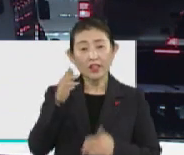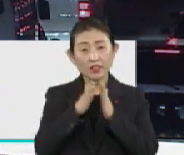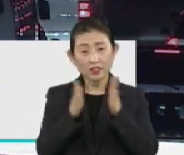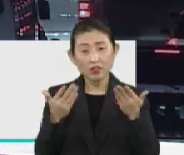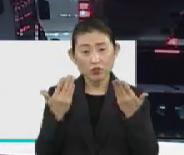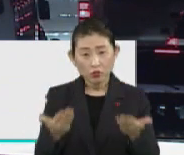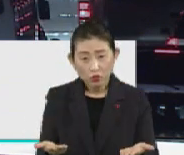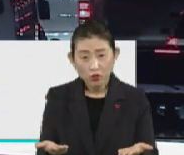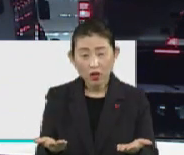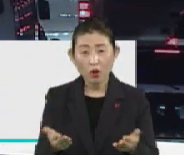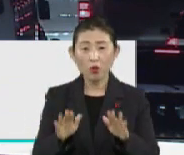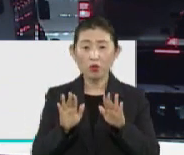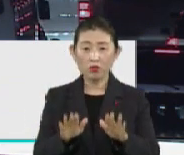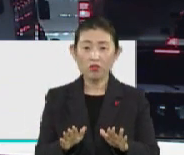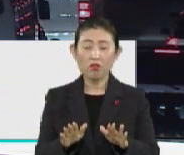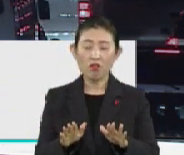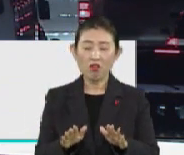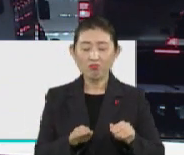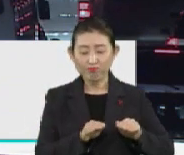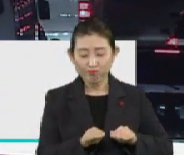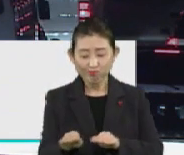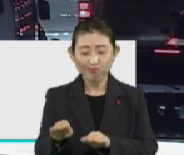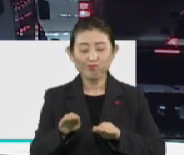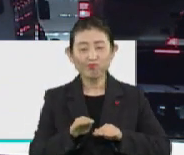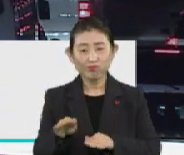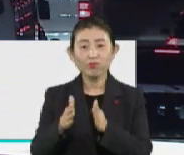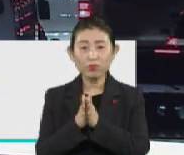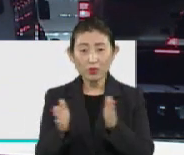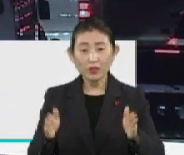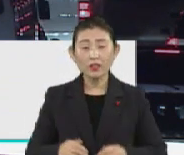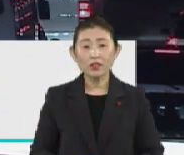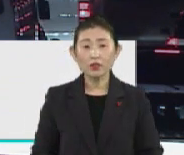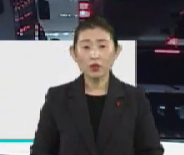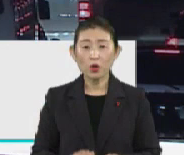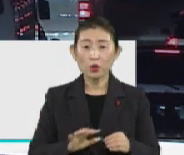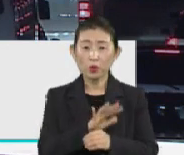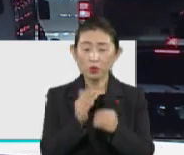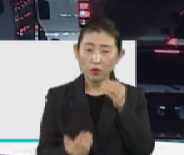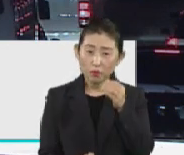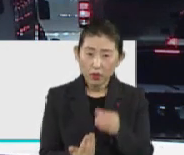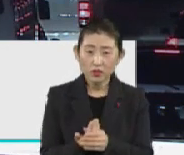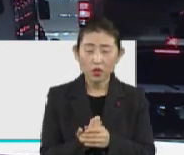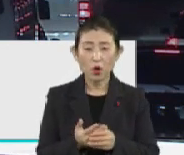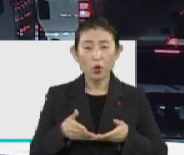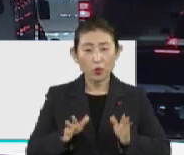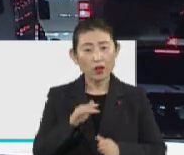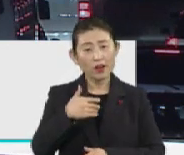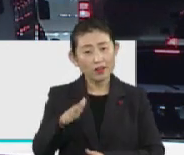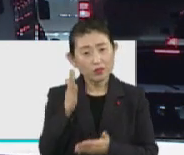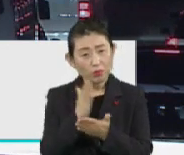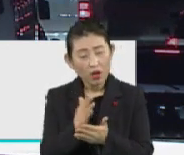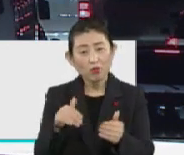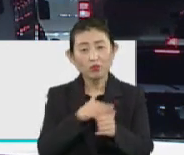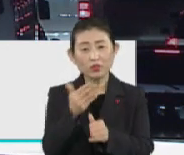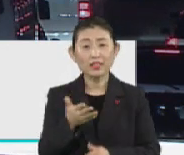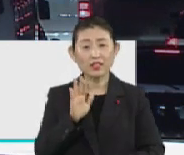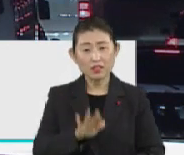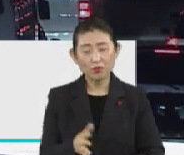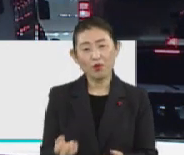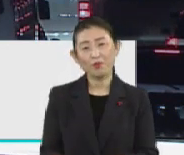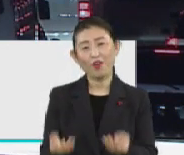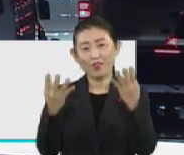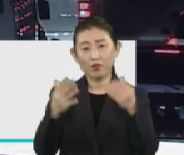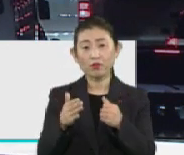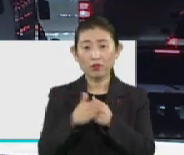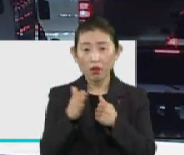설 연휴를 하루 앞두고 본격적인 귀성행렬이 시작됐습니다. 코로나19로 고향 방문 자제 분위기가 있지만